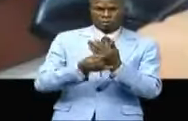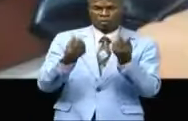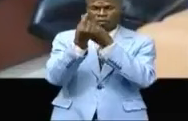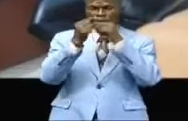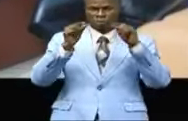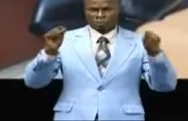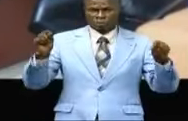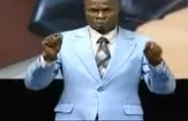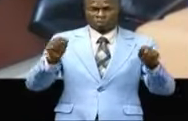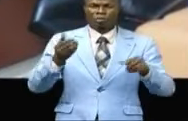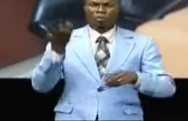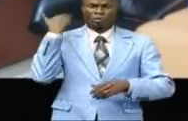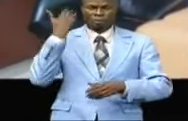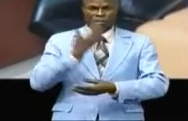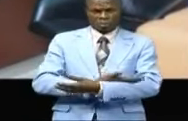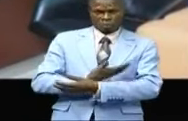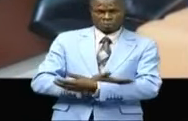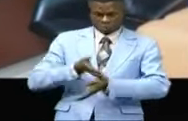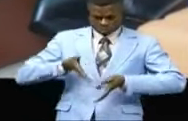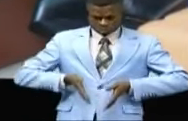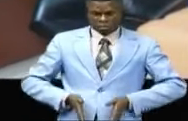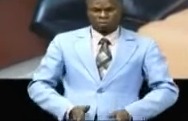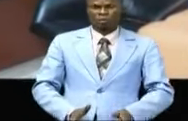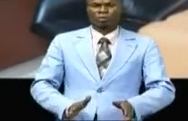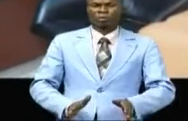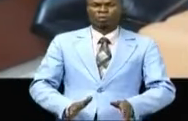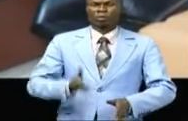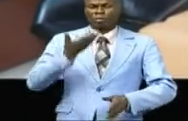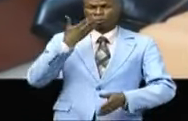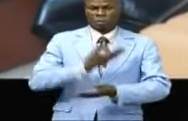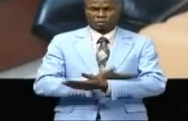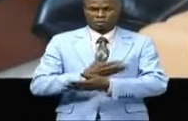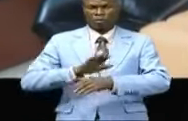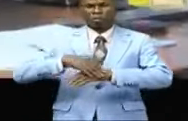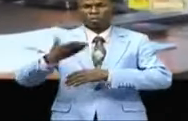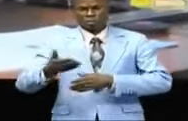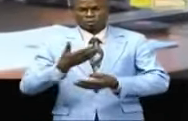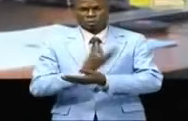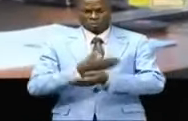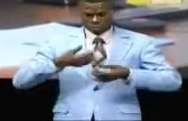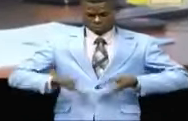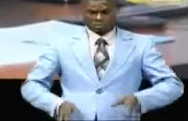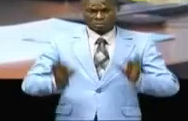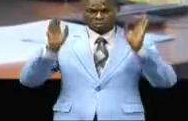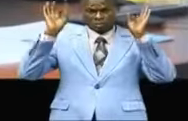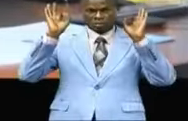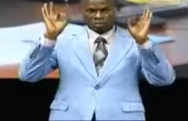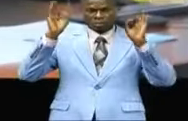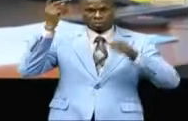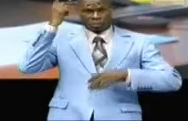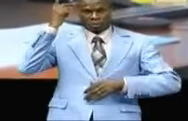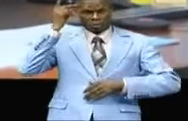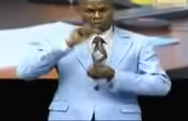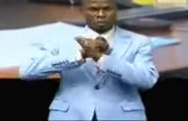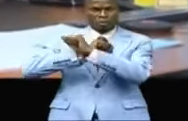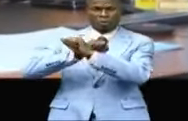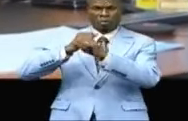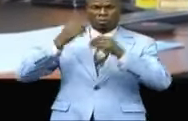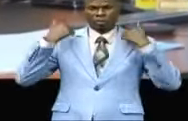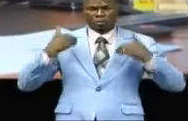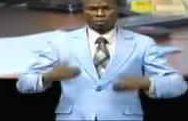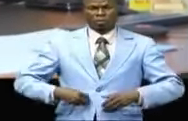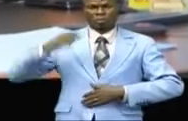des soins prénatales, des accouchements, des soins postnatales et des nouveau-nés à Kinshasa dans le cadre de la couverture santé